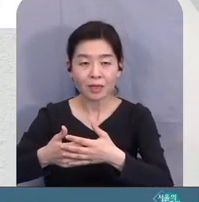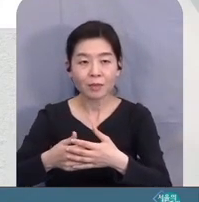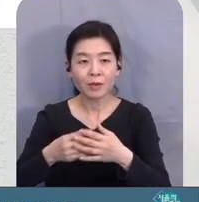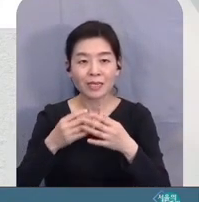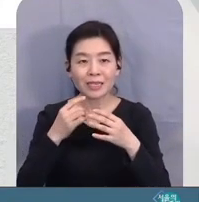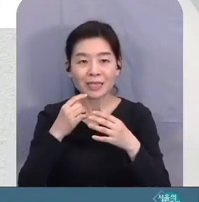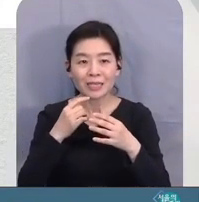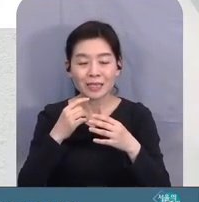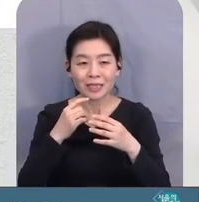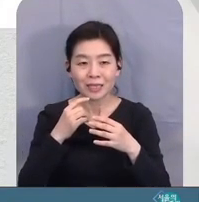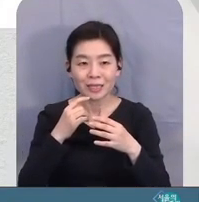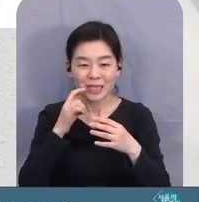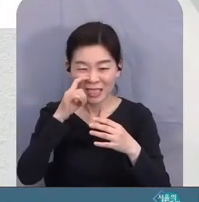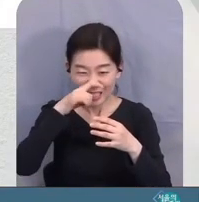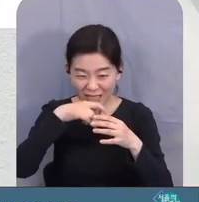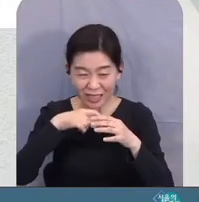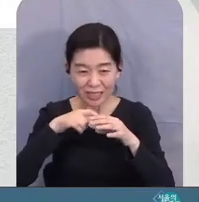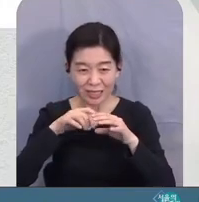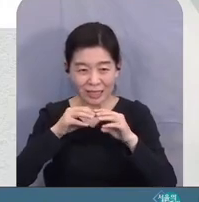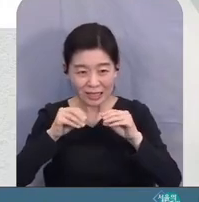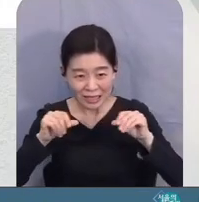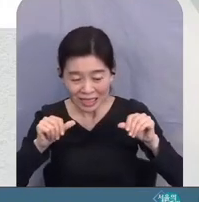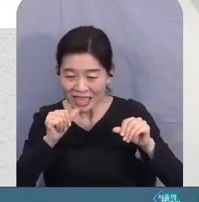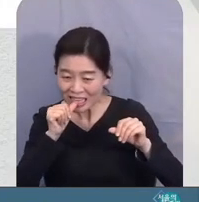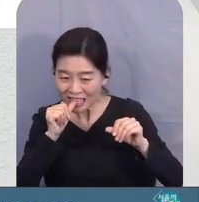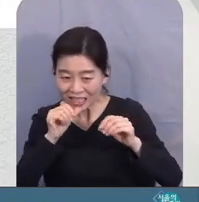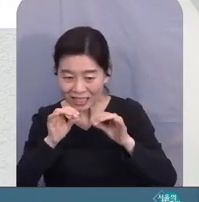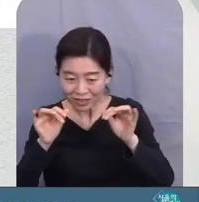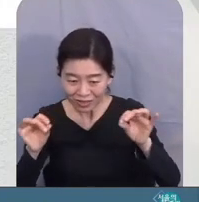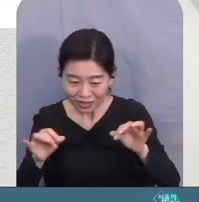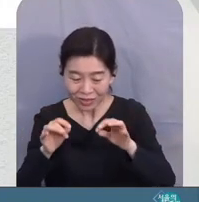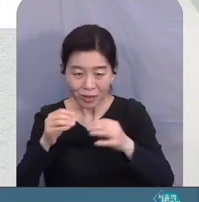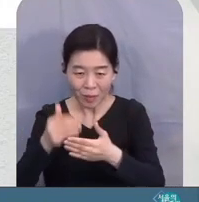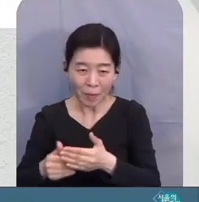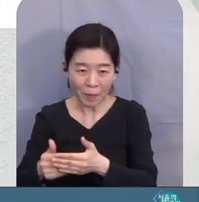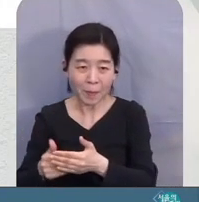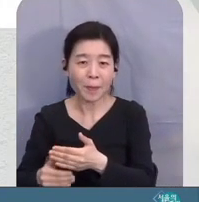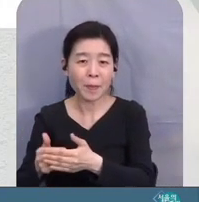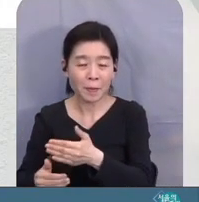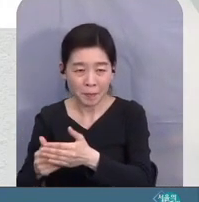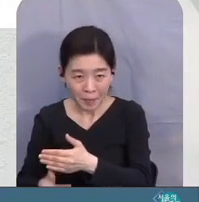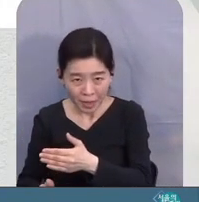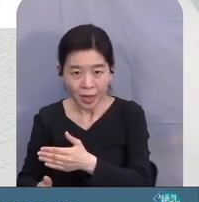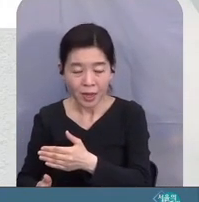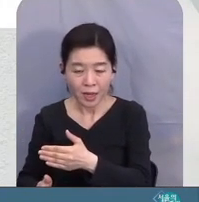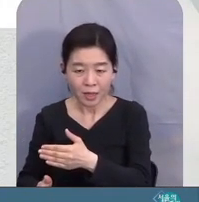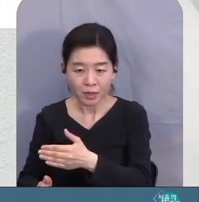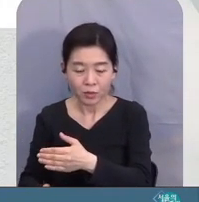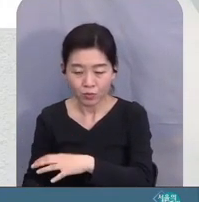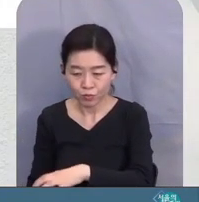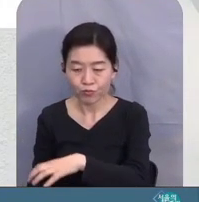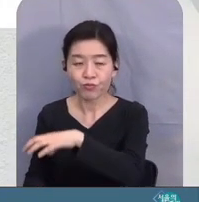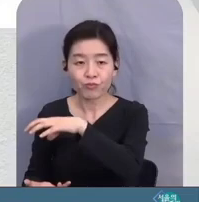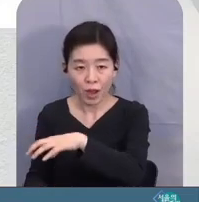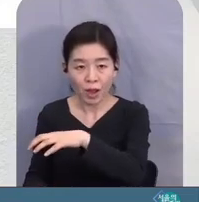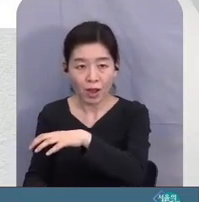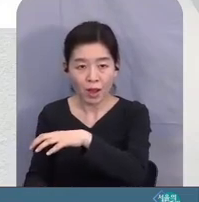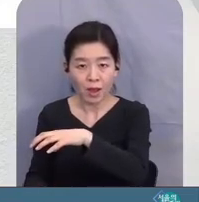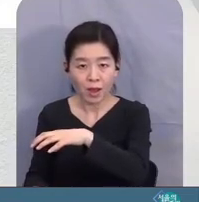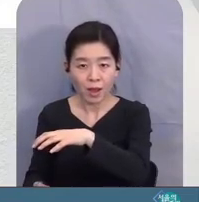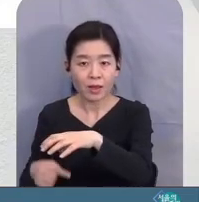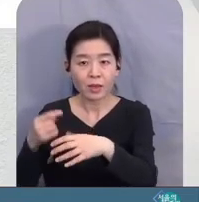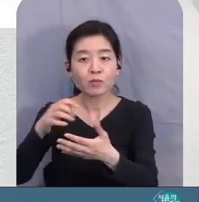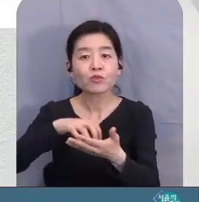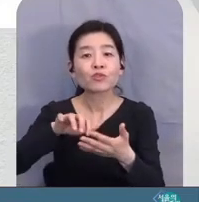철분 뭐 이런 것들 다 제거한다 그랬죠. 그래서 슬러리를 모아가지고 따로 저장하고 그 다음에